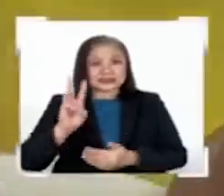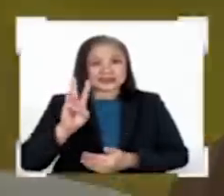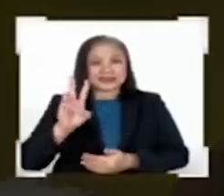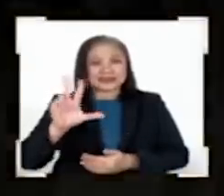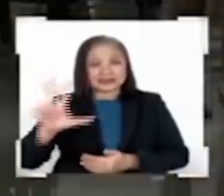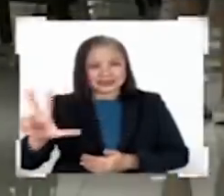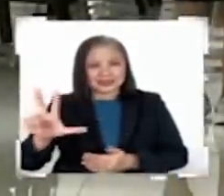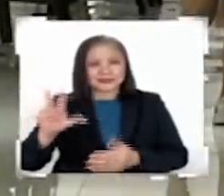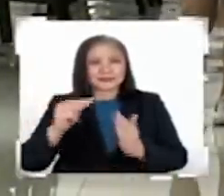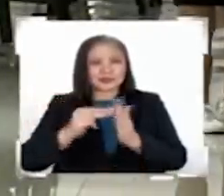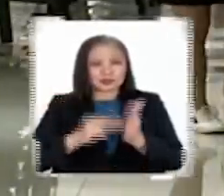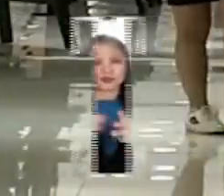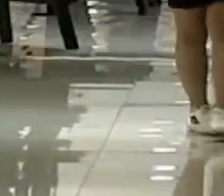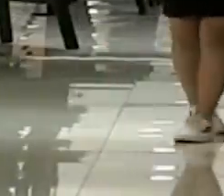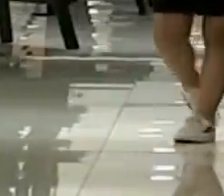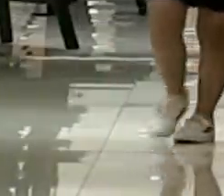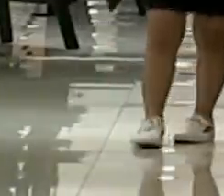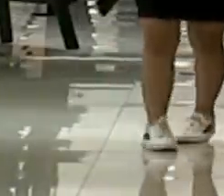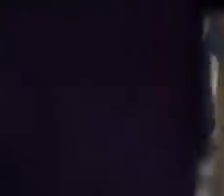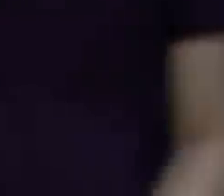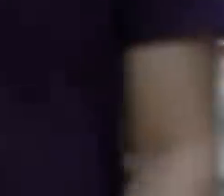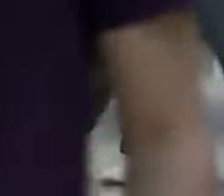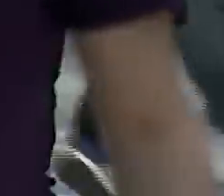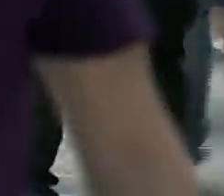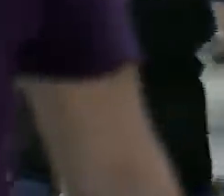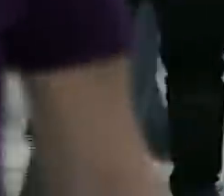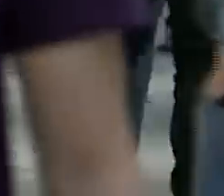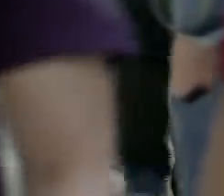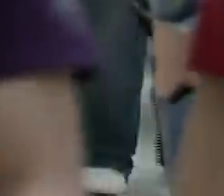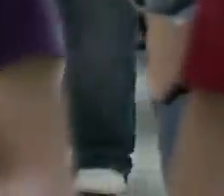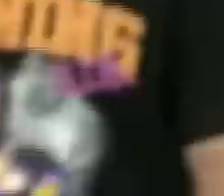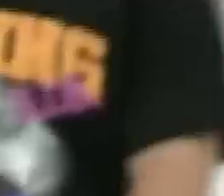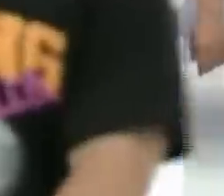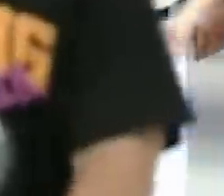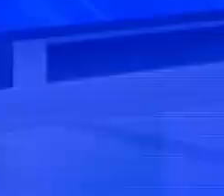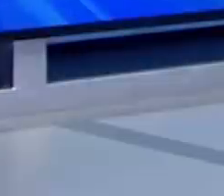vaccinated na. Ako si Leigh Alviz, ang inyong saksi.